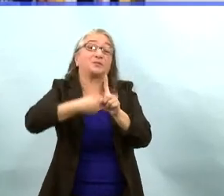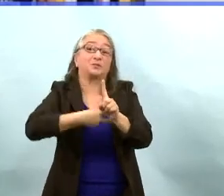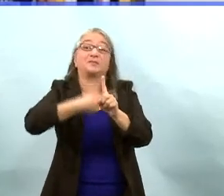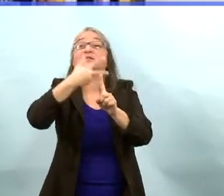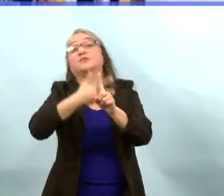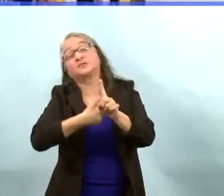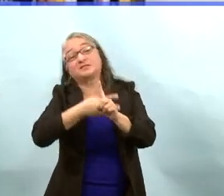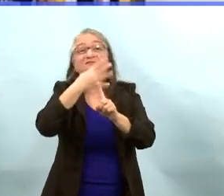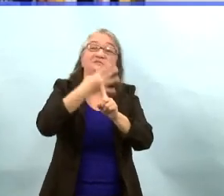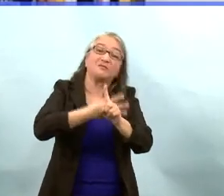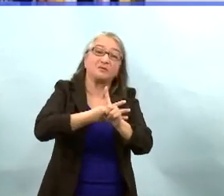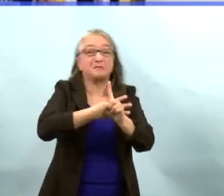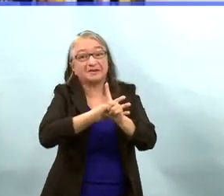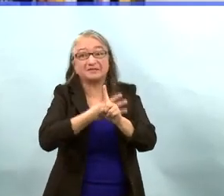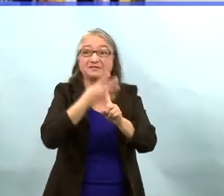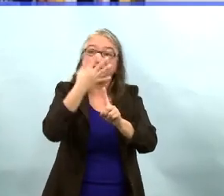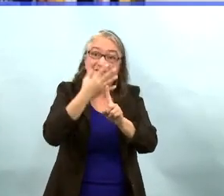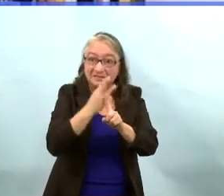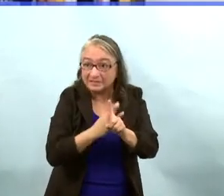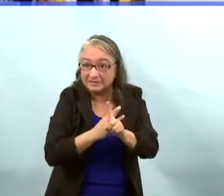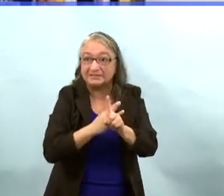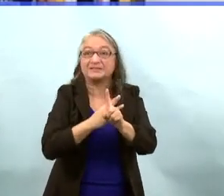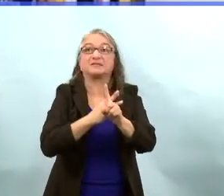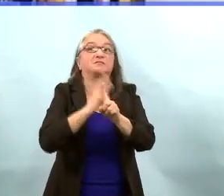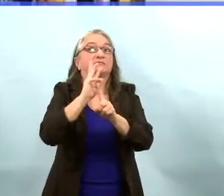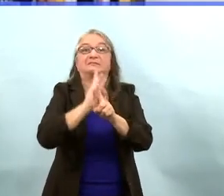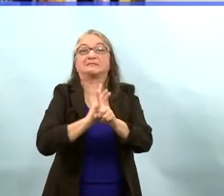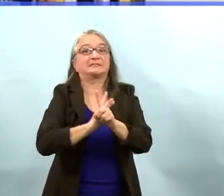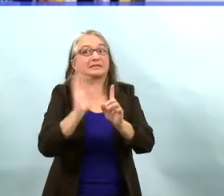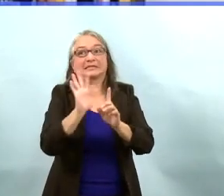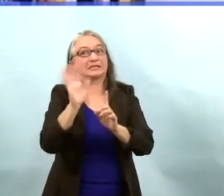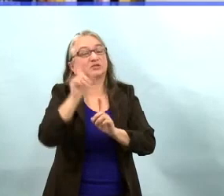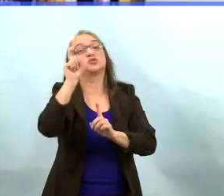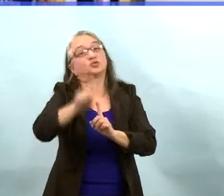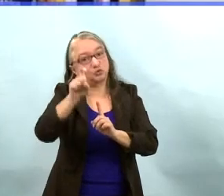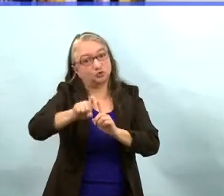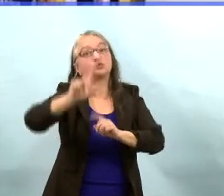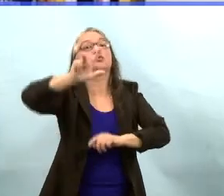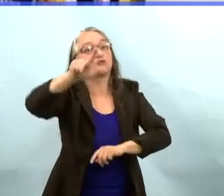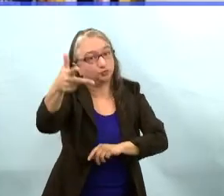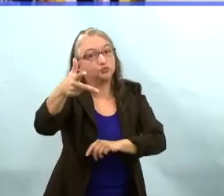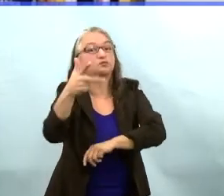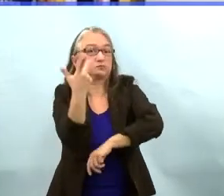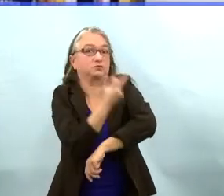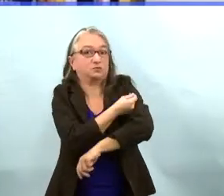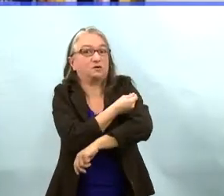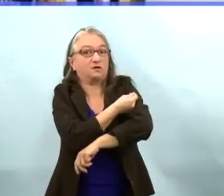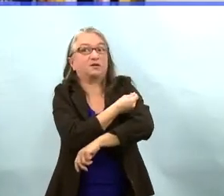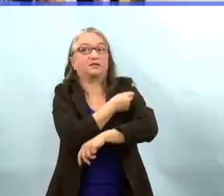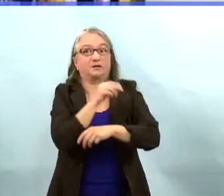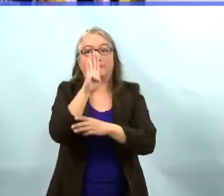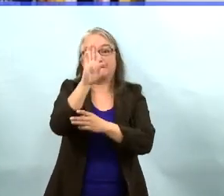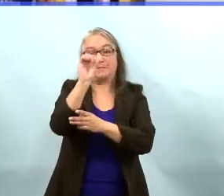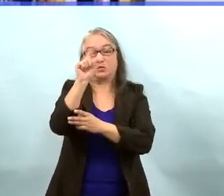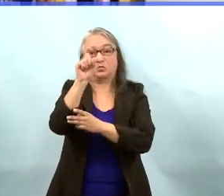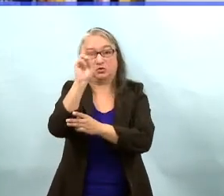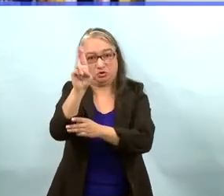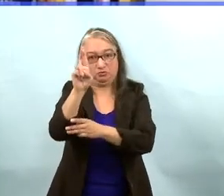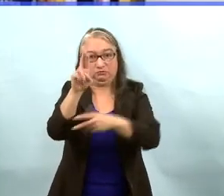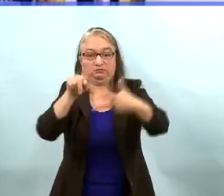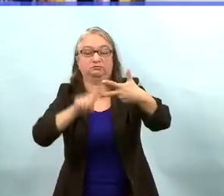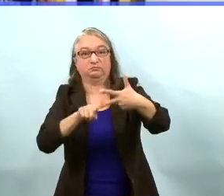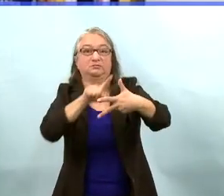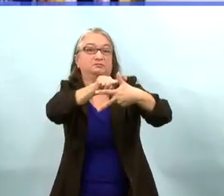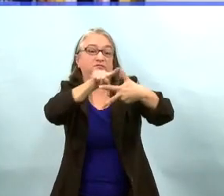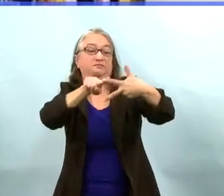maladies graves. Donc, c'est pour ça que l'on recommande le troisième vaccin, en particulier pour les personnes de plus de 70 ans